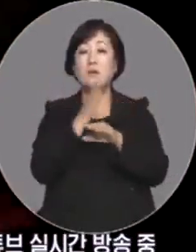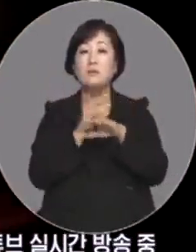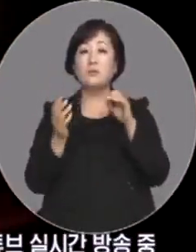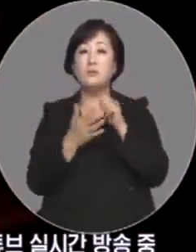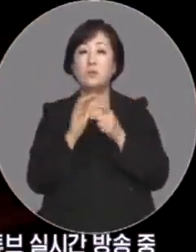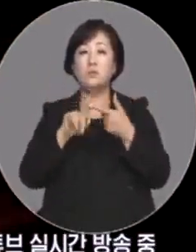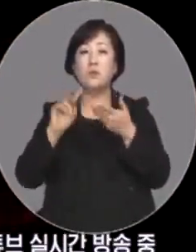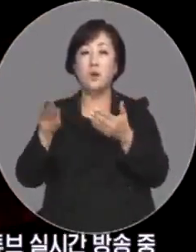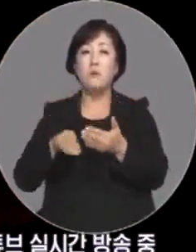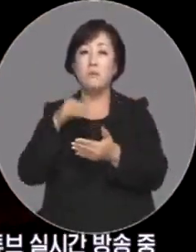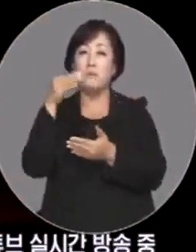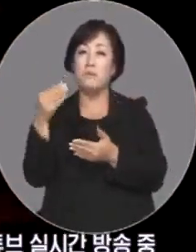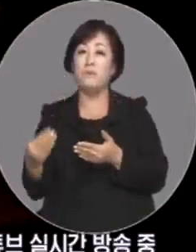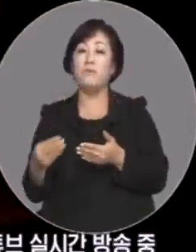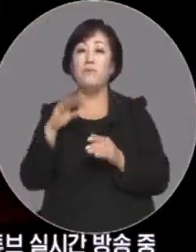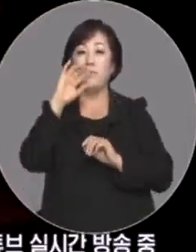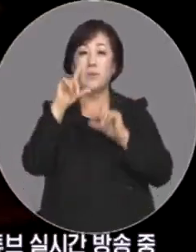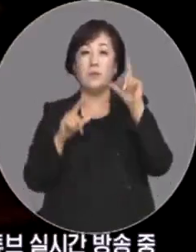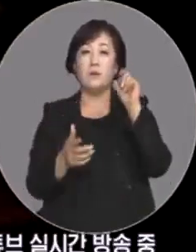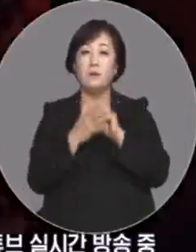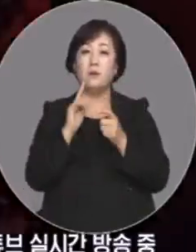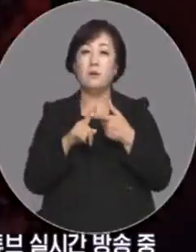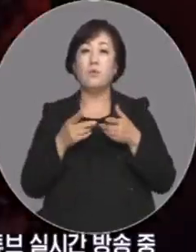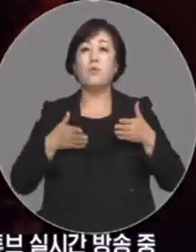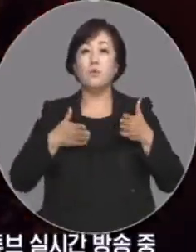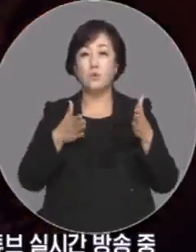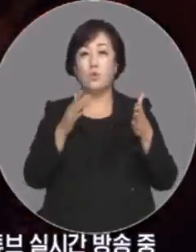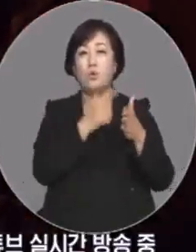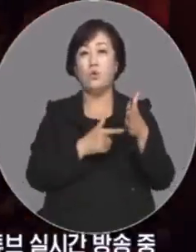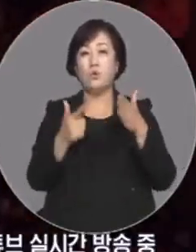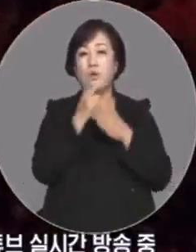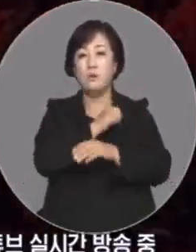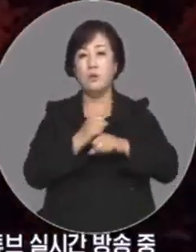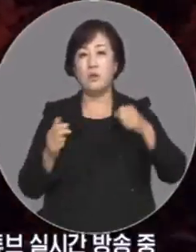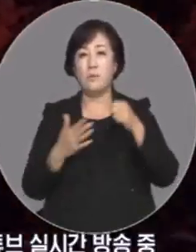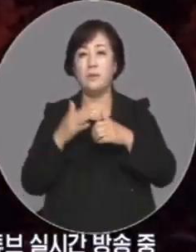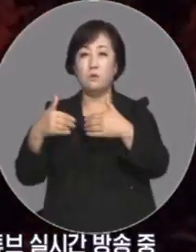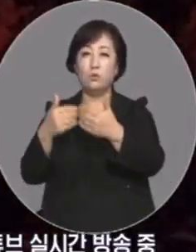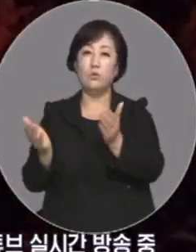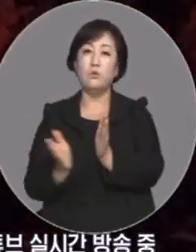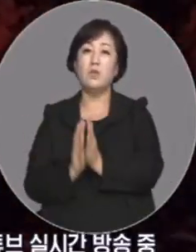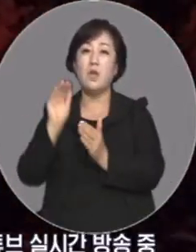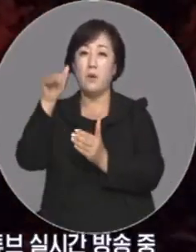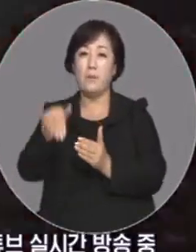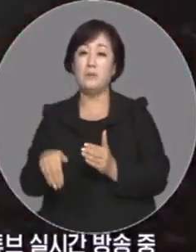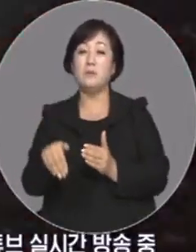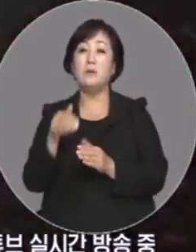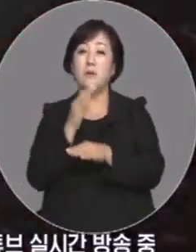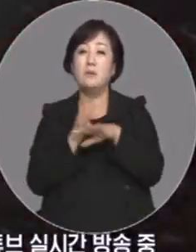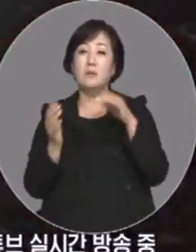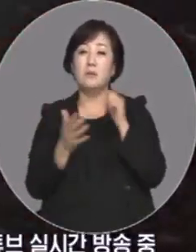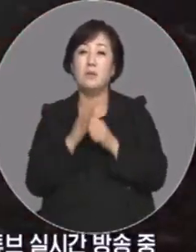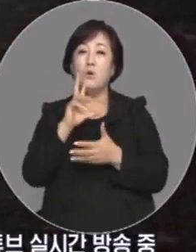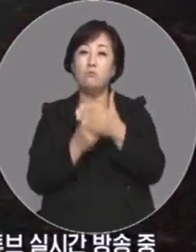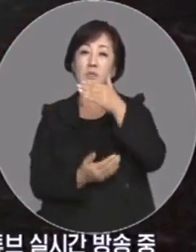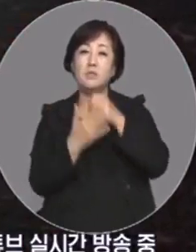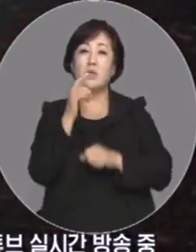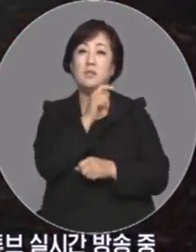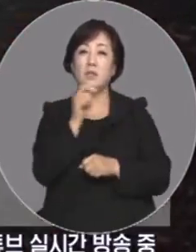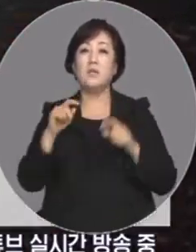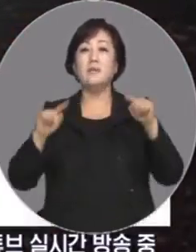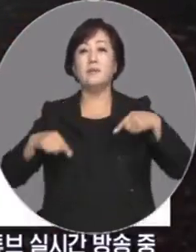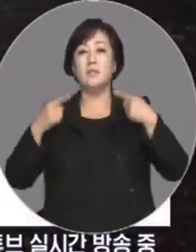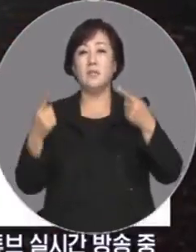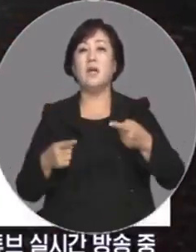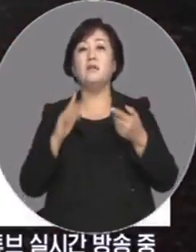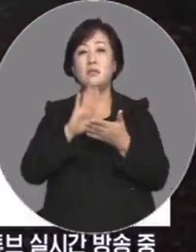비스듬히 넘어집니다. 도로를 넓히기 위해 파놓은 구덩이에 떨어진 겁니다. 사고를 당한 택시 기사는 타이어와